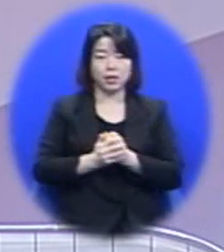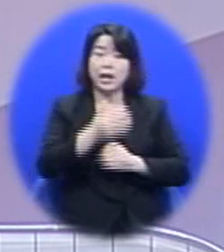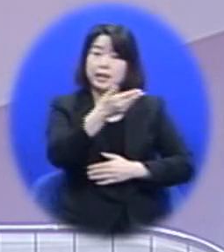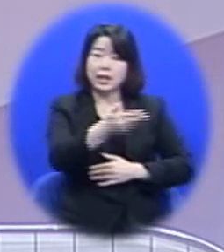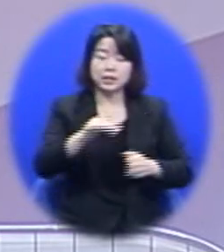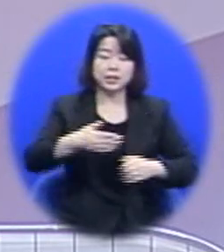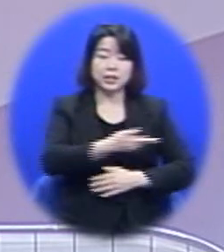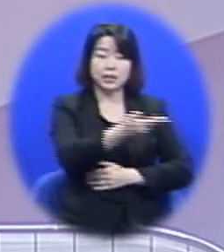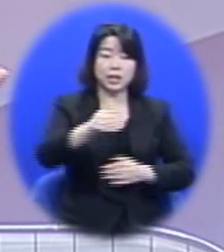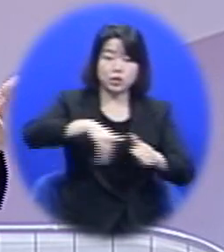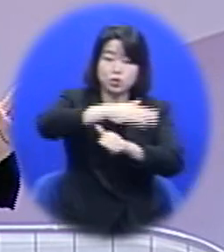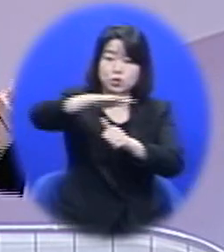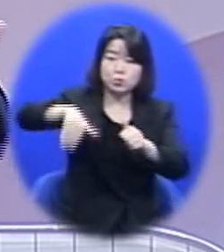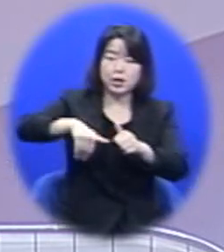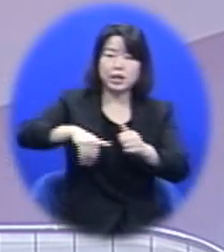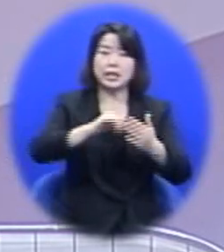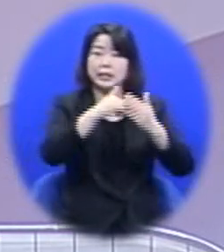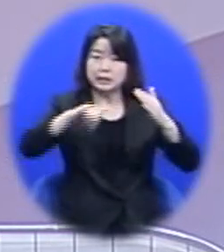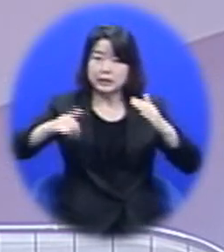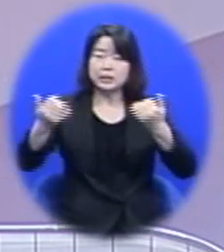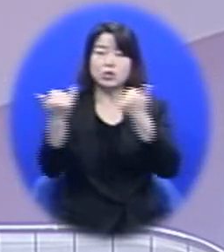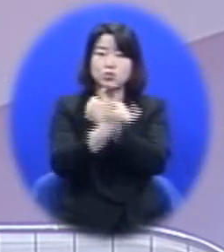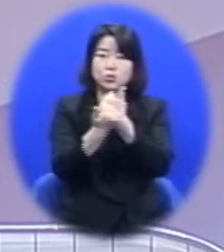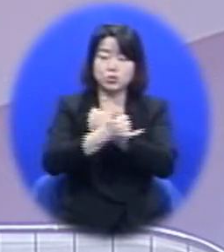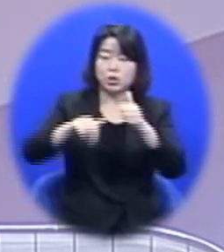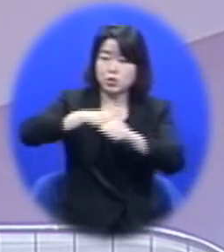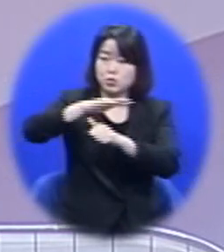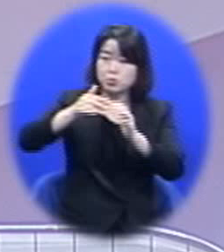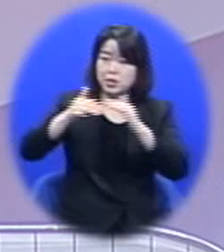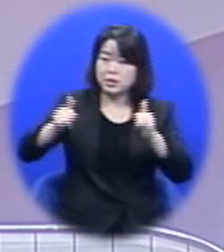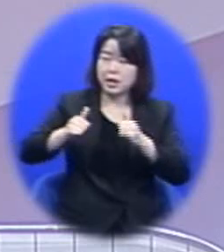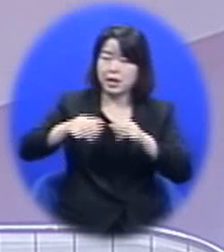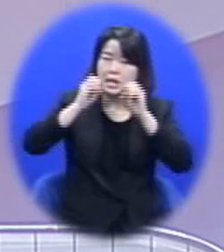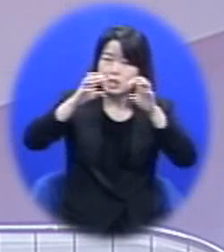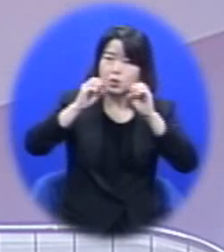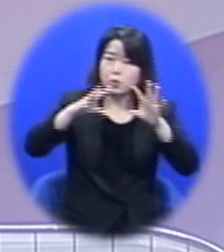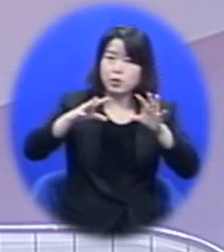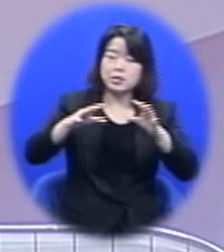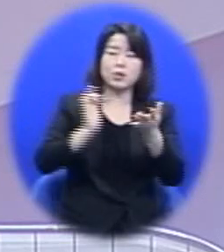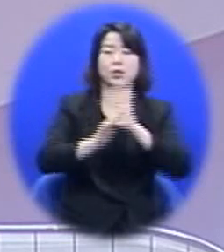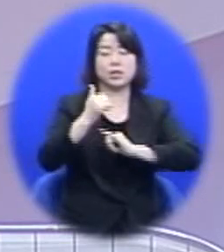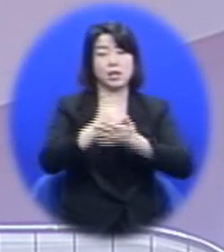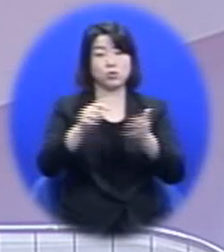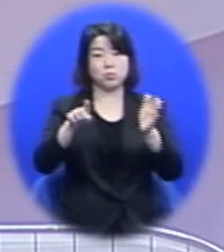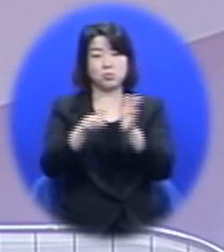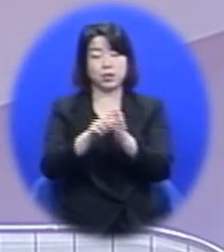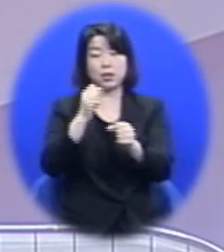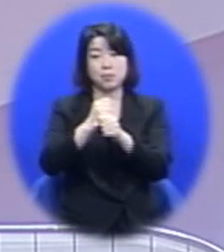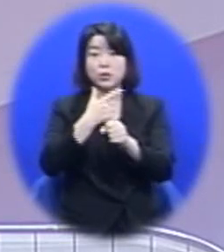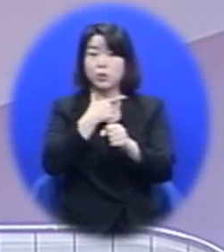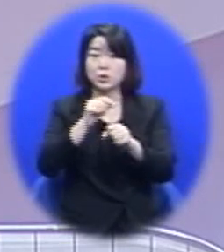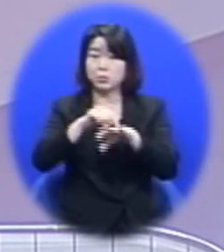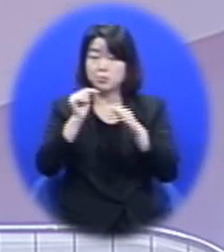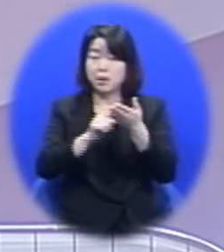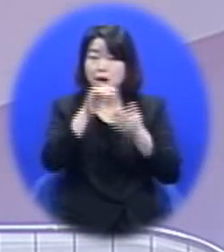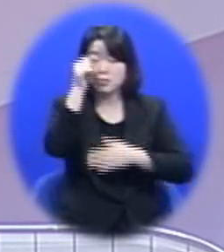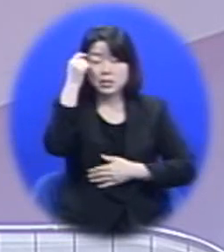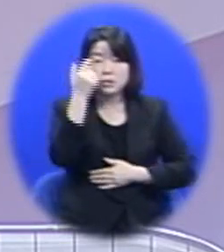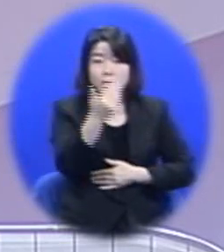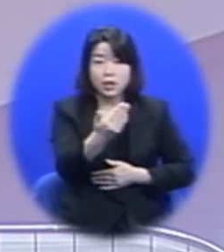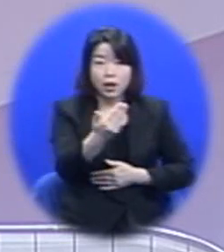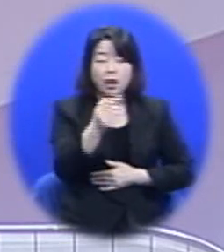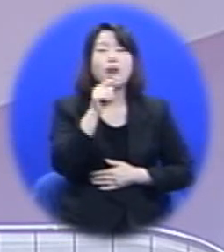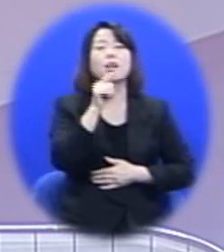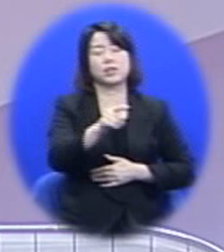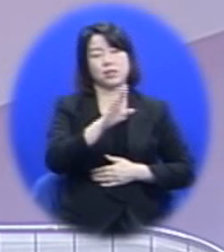주변에 있는 가족이나 친척들, 주위 사람들을 전도해서 예수 믿게 하고 싶은 마음이 있습니까? 바로 그것이 당신 안에